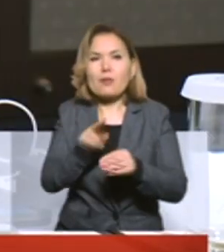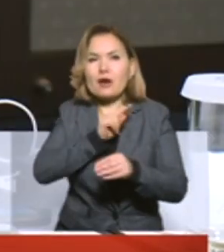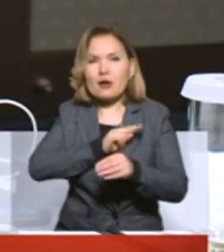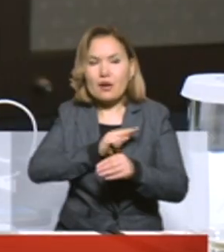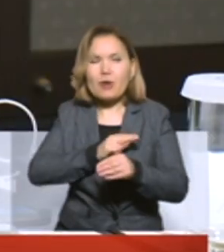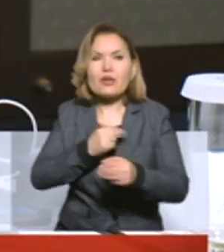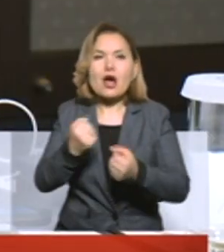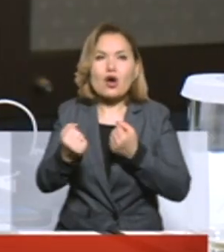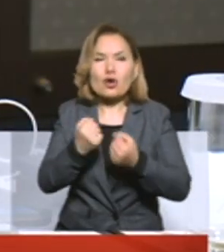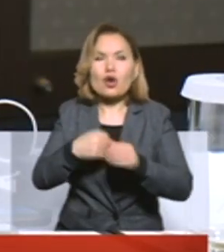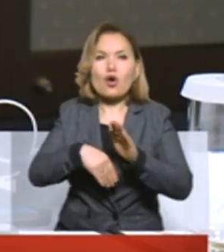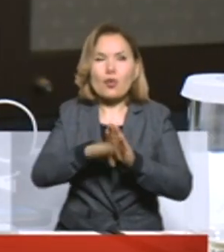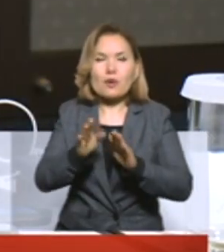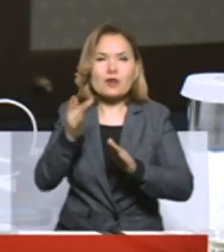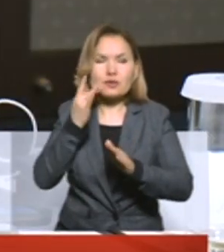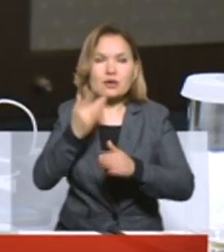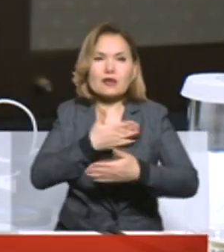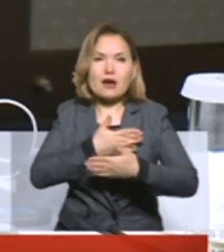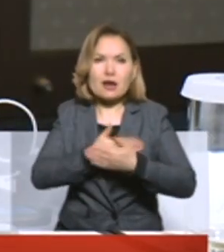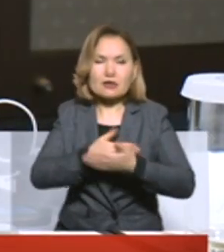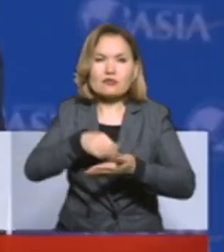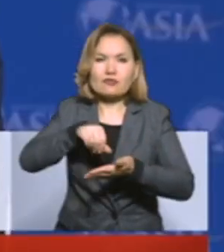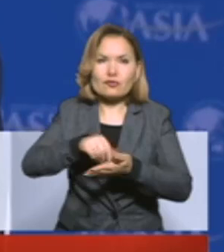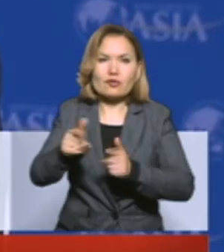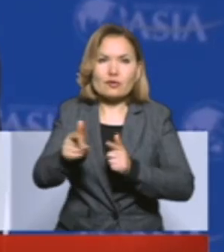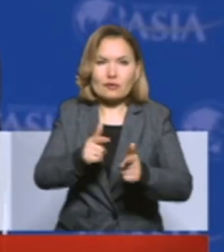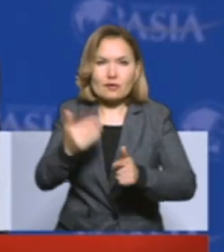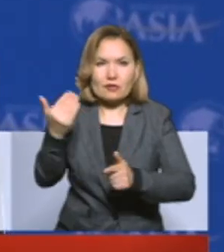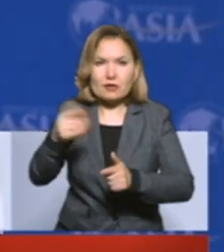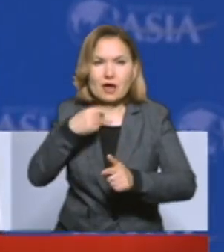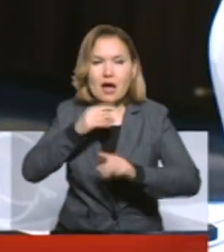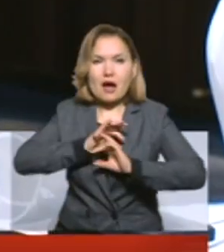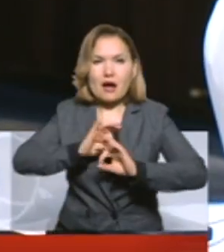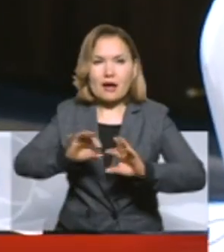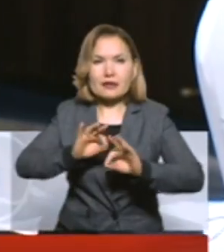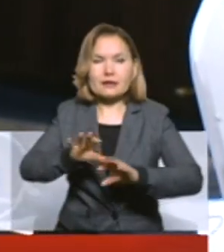қарым-қатынасты нығайтуға бейілді екенін растады.